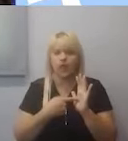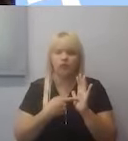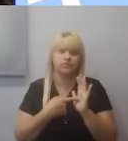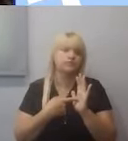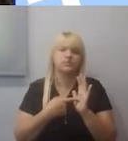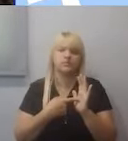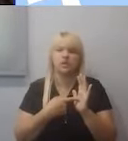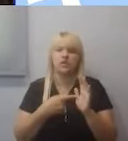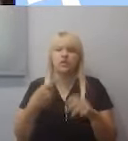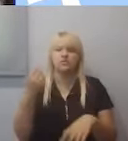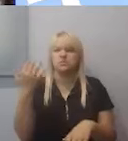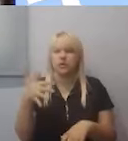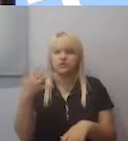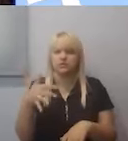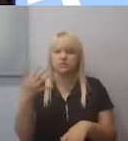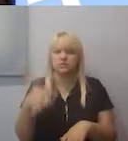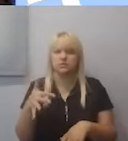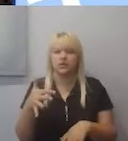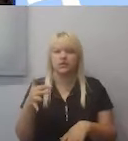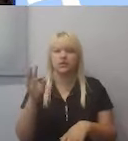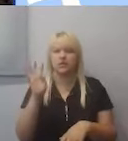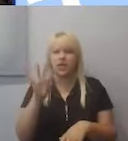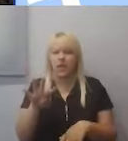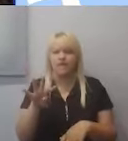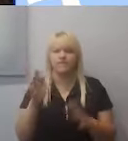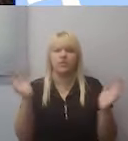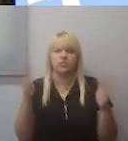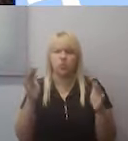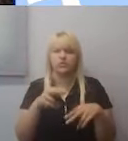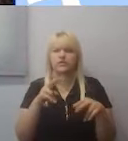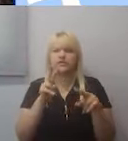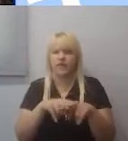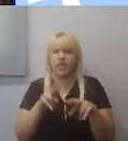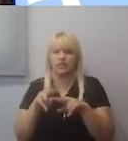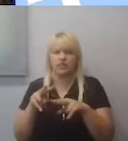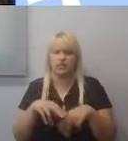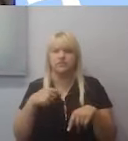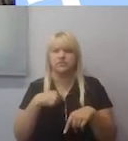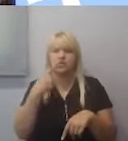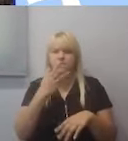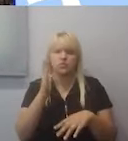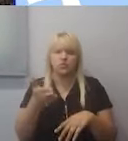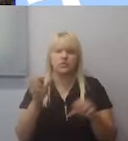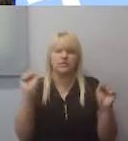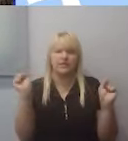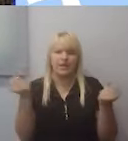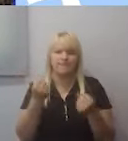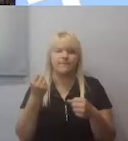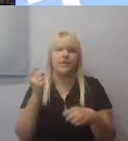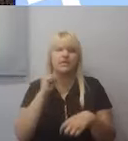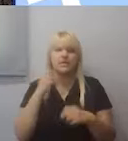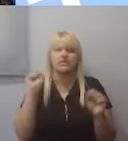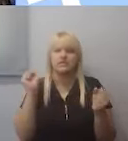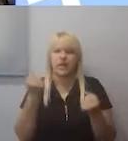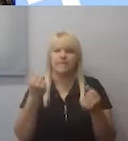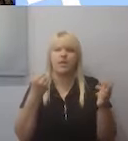50 cik tur deviņas ja tās pulcēšanās vietas es runāšu par ziemeļu rīgas ziemeļu galu atkal